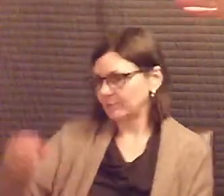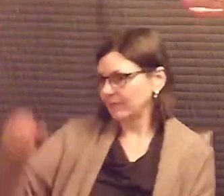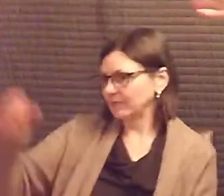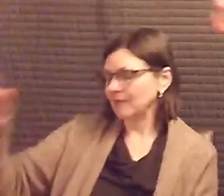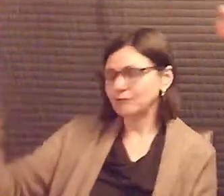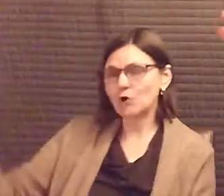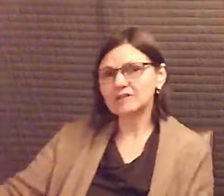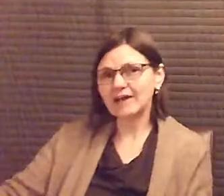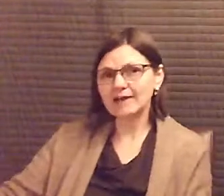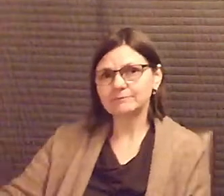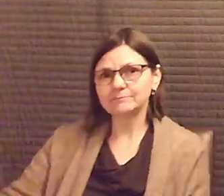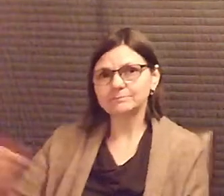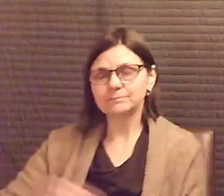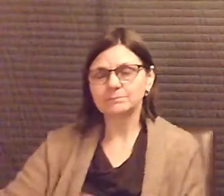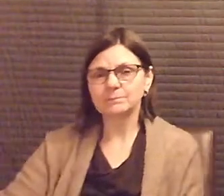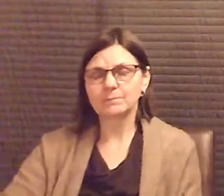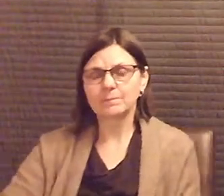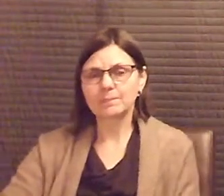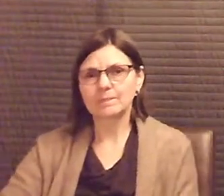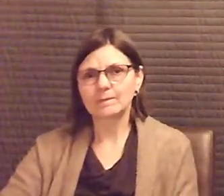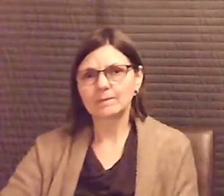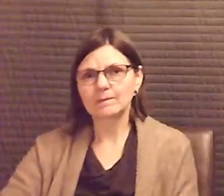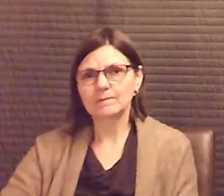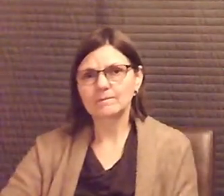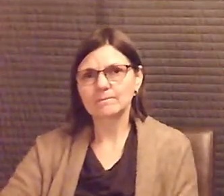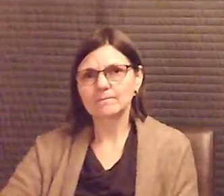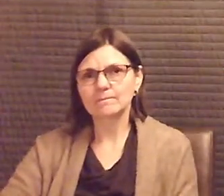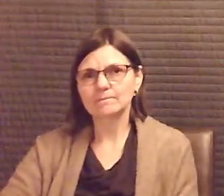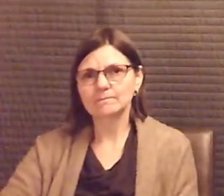drie afgoderij brings